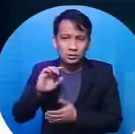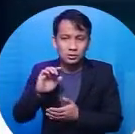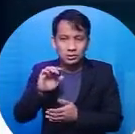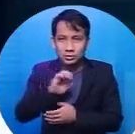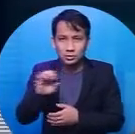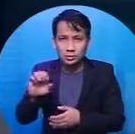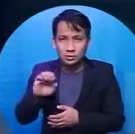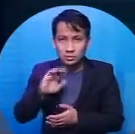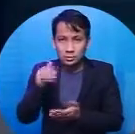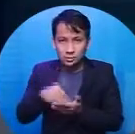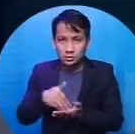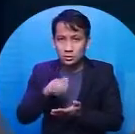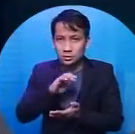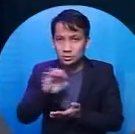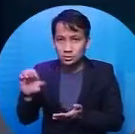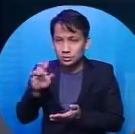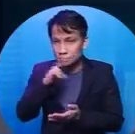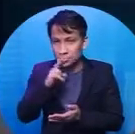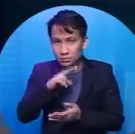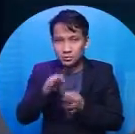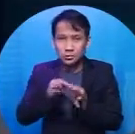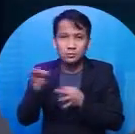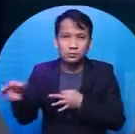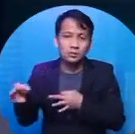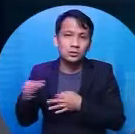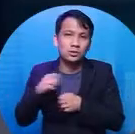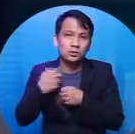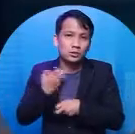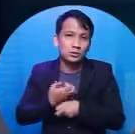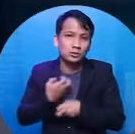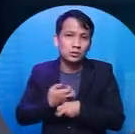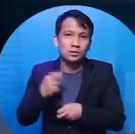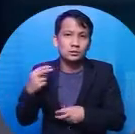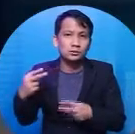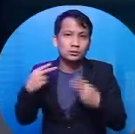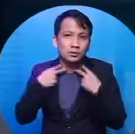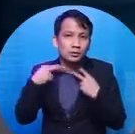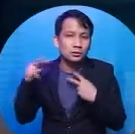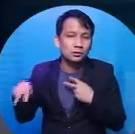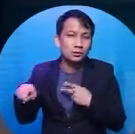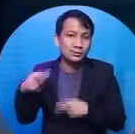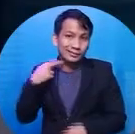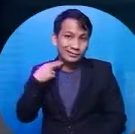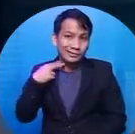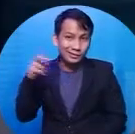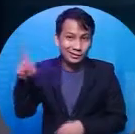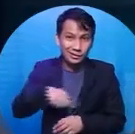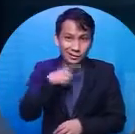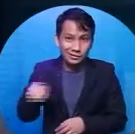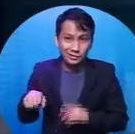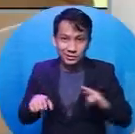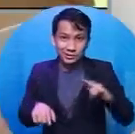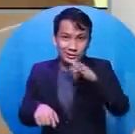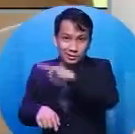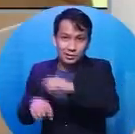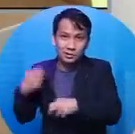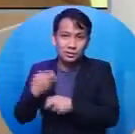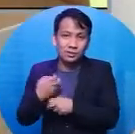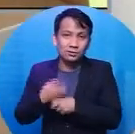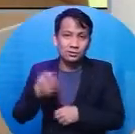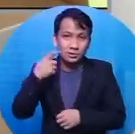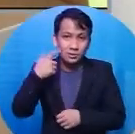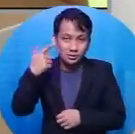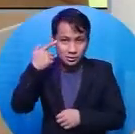Visayas. Kaya naman mukhang extended din ang Kalbaryo ng mga nasa NAIA na nakansela ang flight pauwi ng probinsya. Para sa update ng mga balita live, si